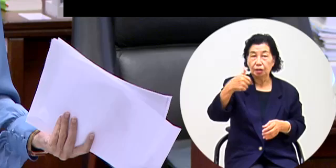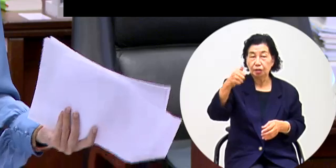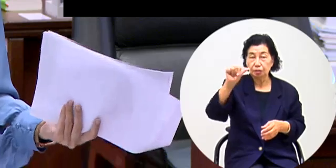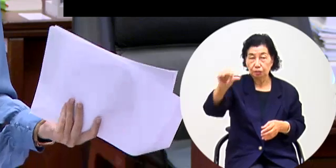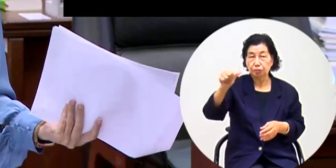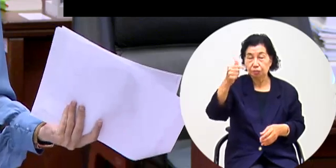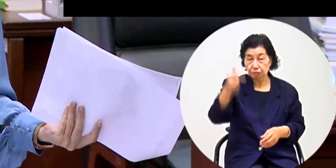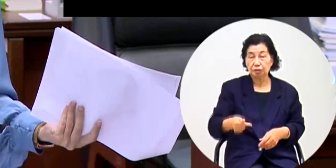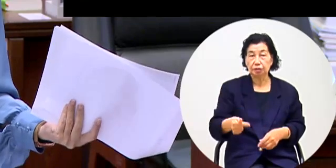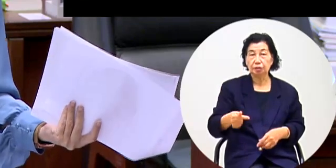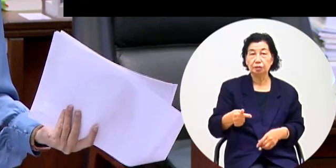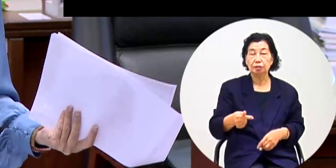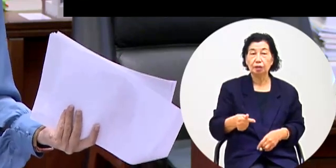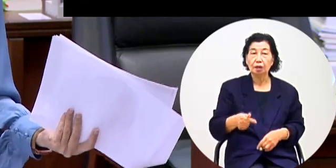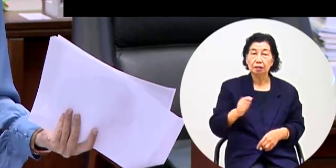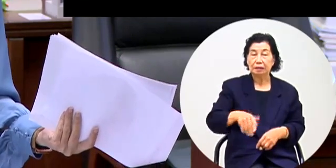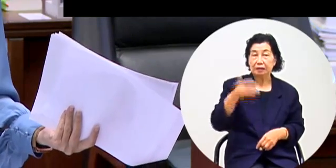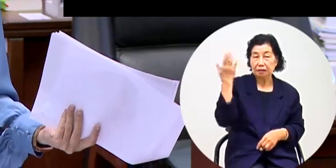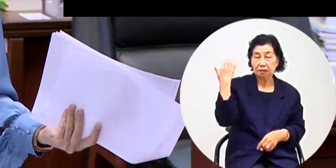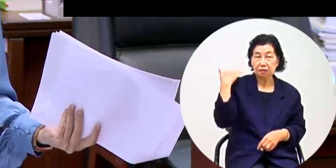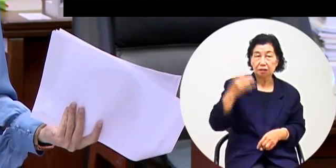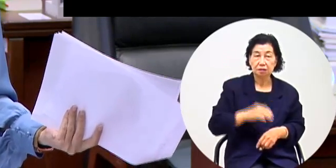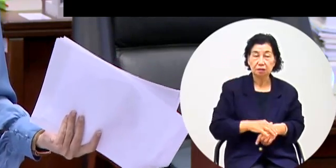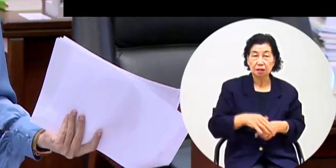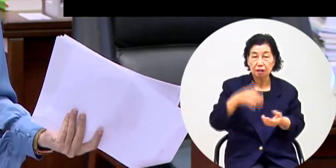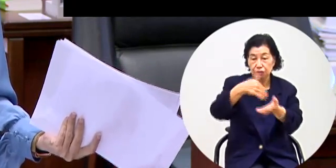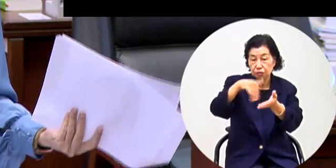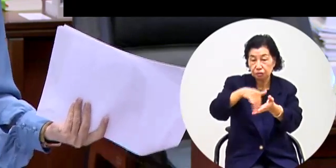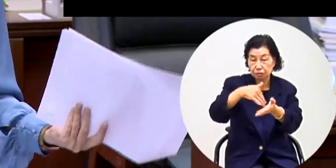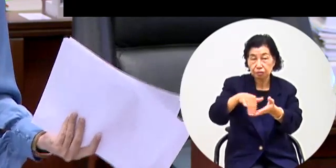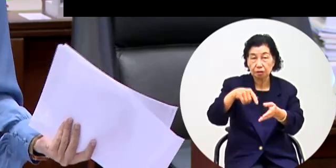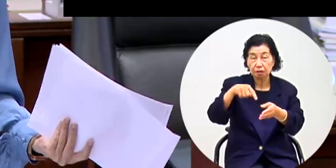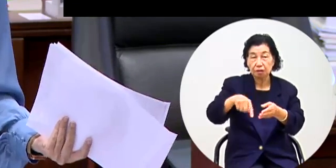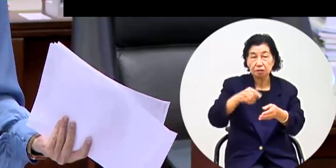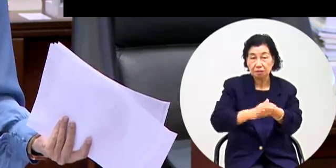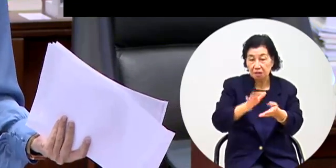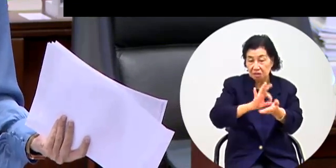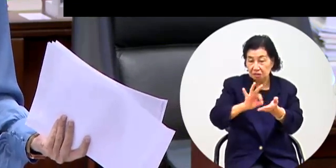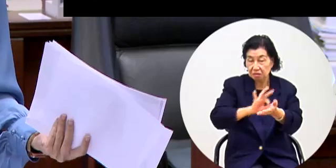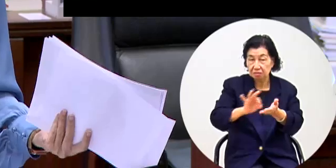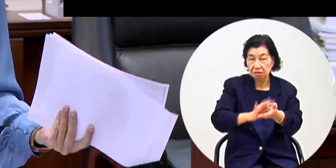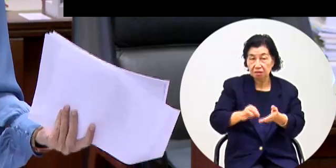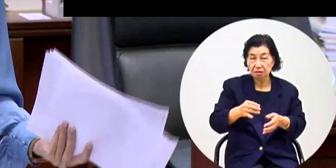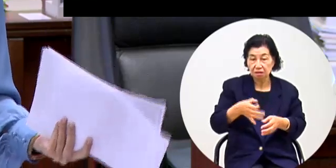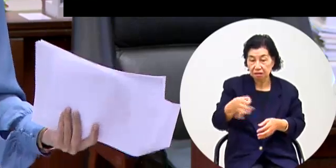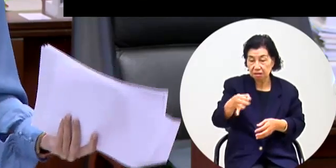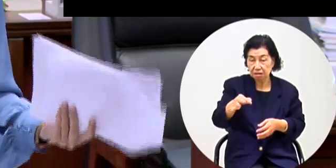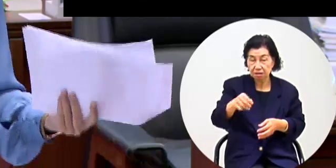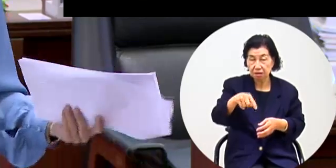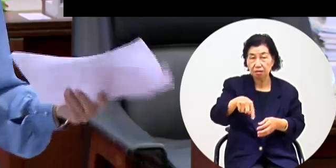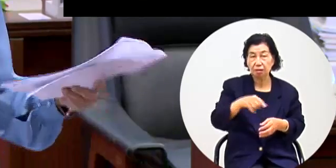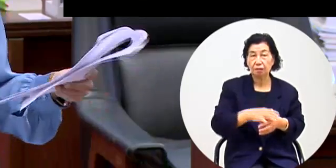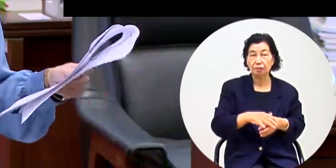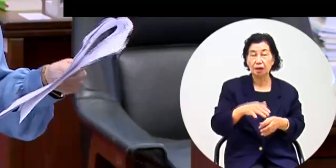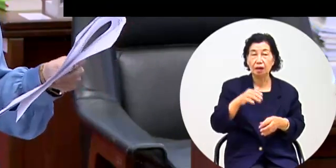去？没有嘛。但是呢，到最后这些东西要谁来负责？高雄市政府啊，我们